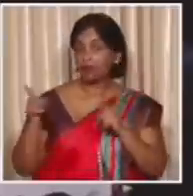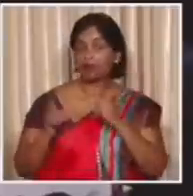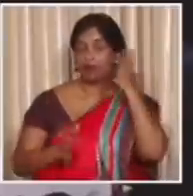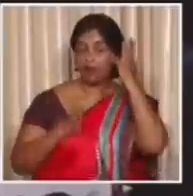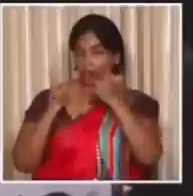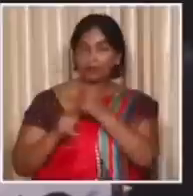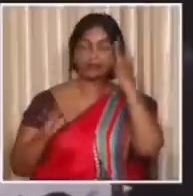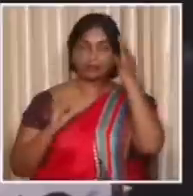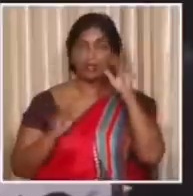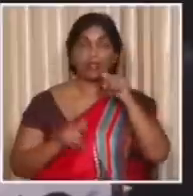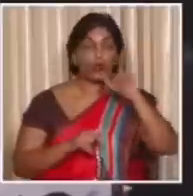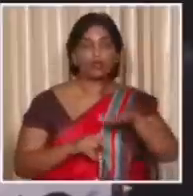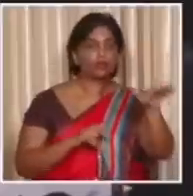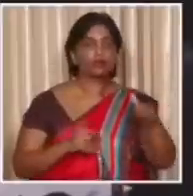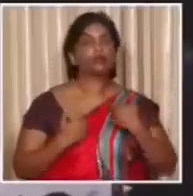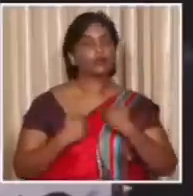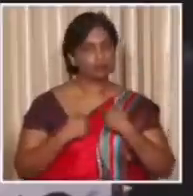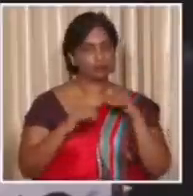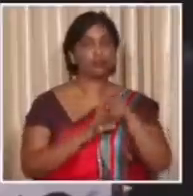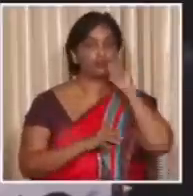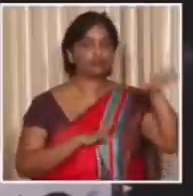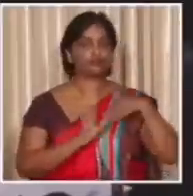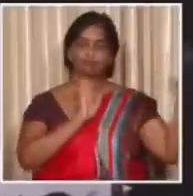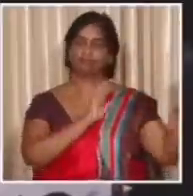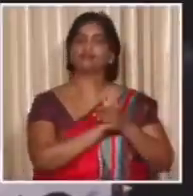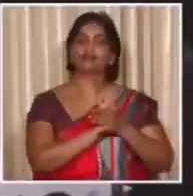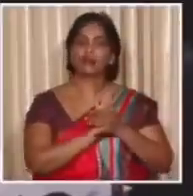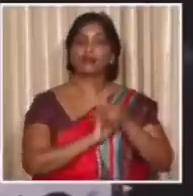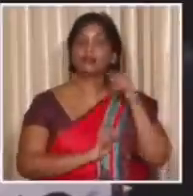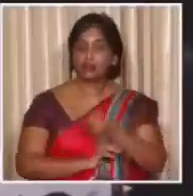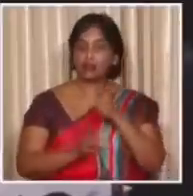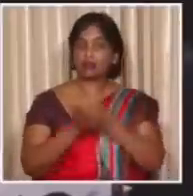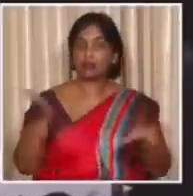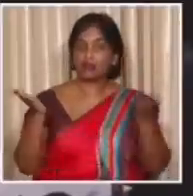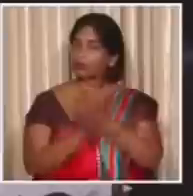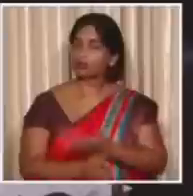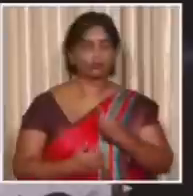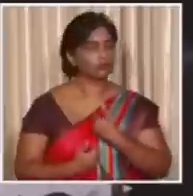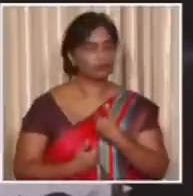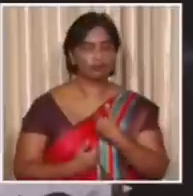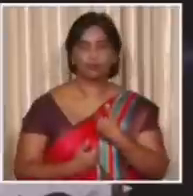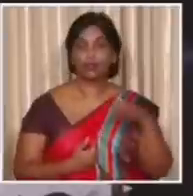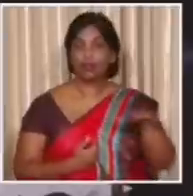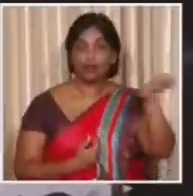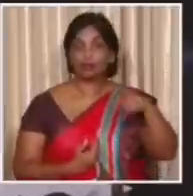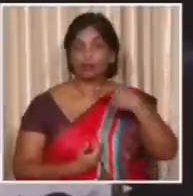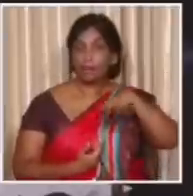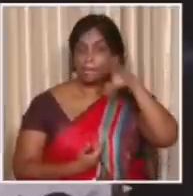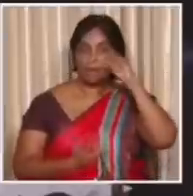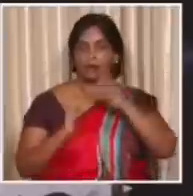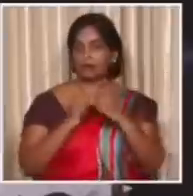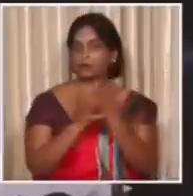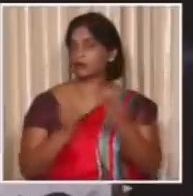මනෝලෝකයේද පොළවේ යථාර්ථයද අපි නියෝජනය කරන්නේ පොළවේ යථාර්ථය මෙම කිවිසුම කිසිසේත්ම පොළවේ යථාර්ථයට